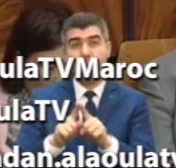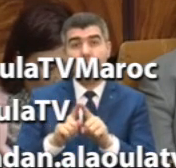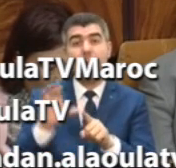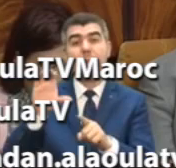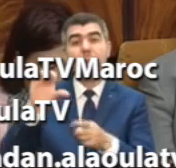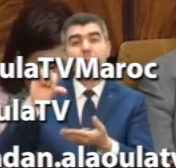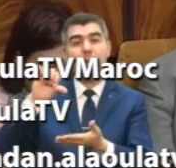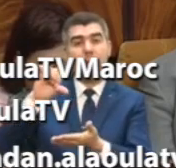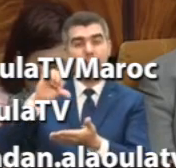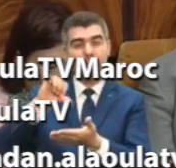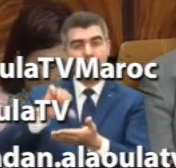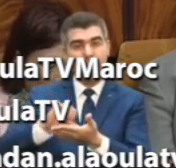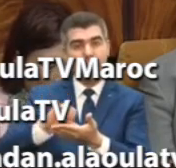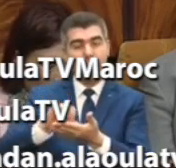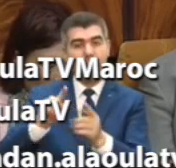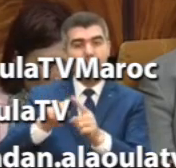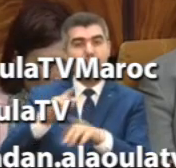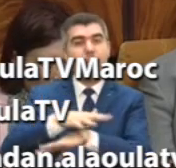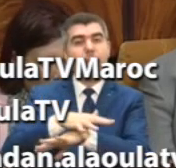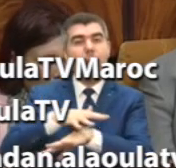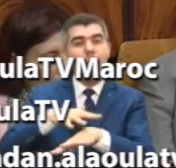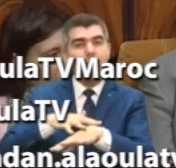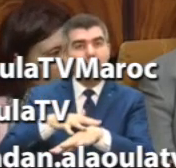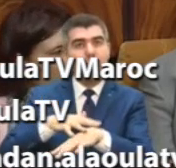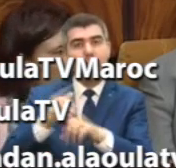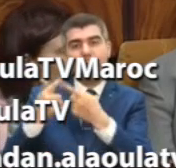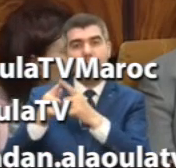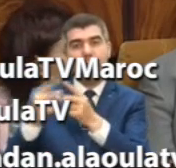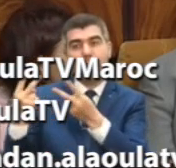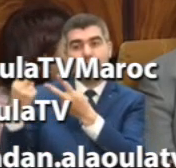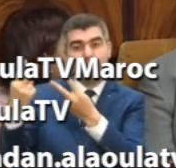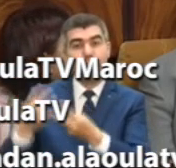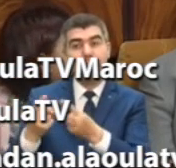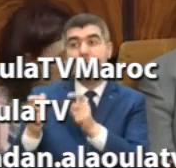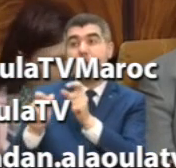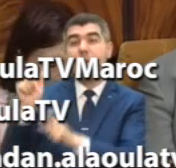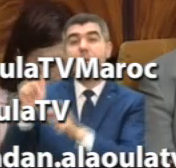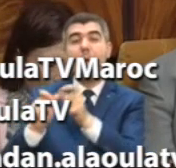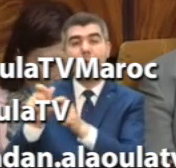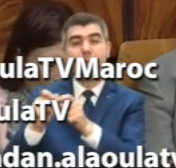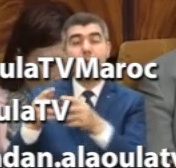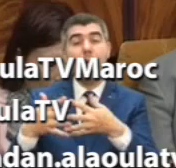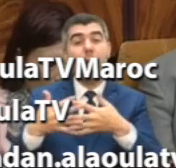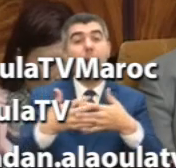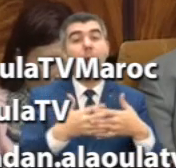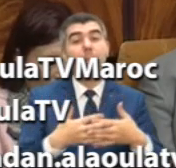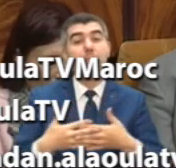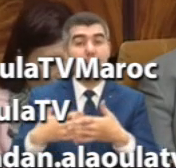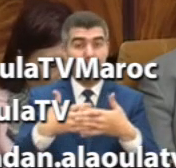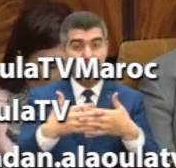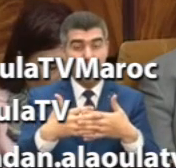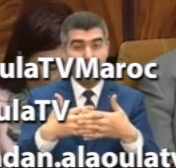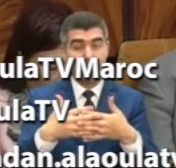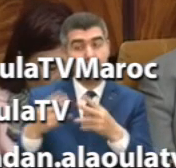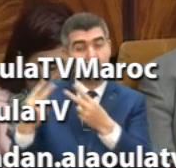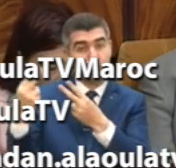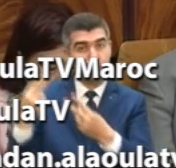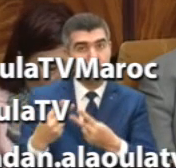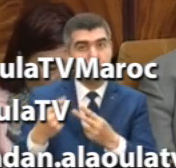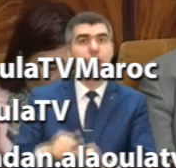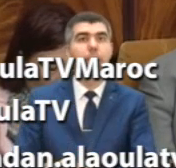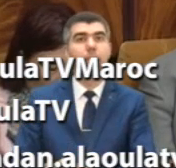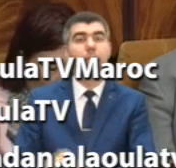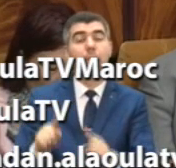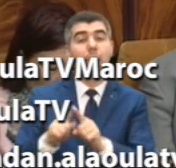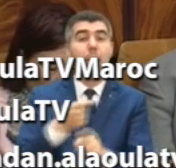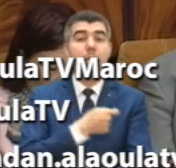البيضاء وفي عماله المحمديه اليوم الناس جاوا من امريكا، اسمع، وهذا الشيء كيتسجل عليا وهذا راه محضر ديال الجلسه، جاوا من امريكا وجاوا